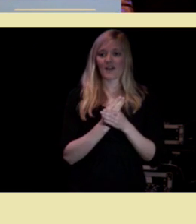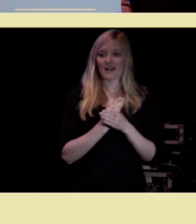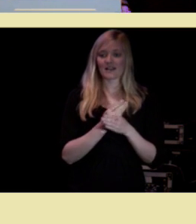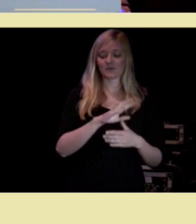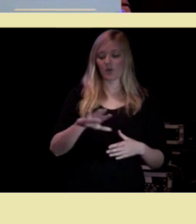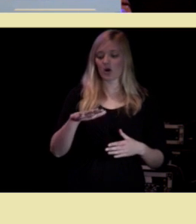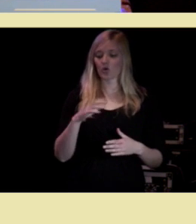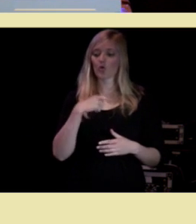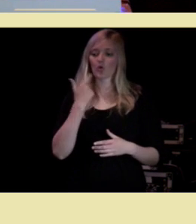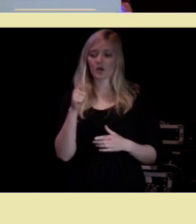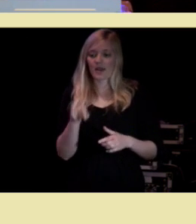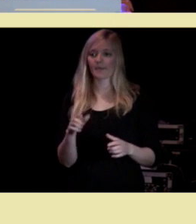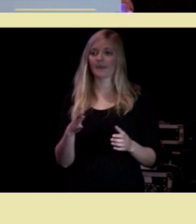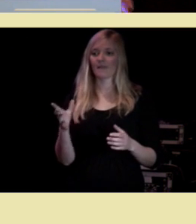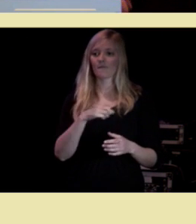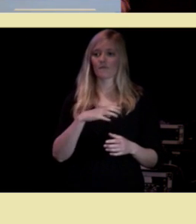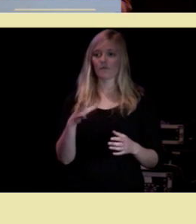kommunen.